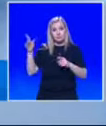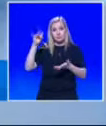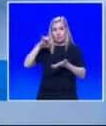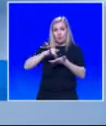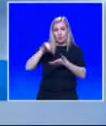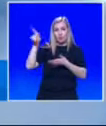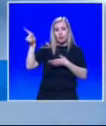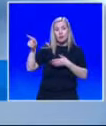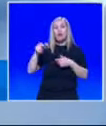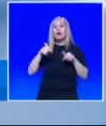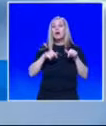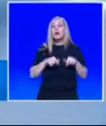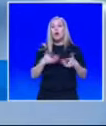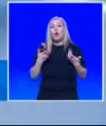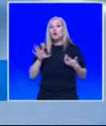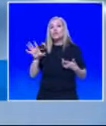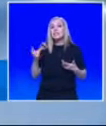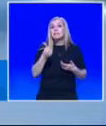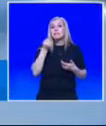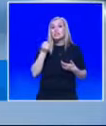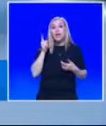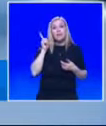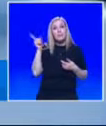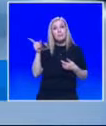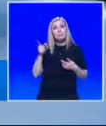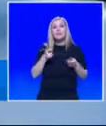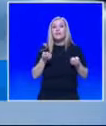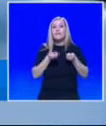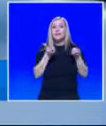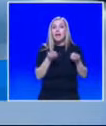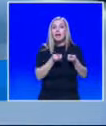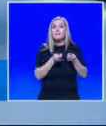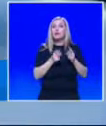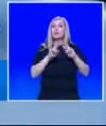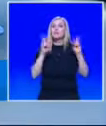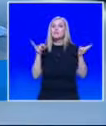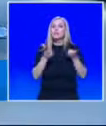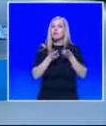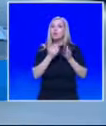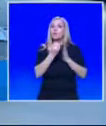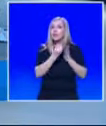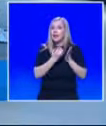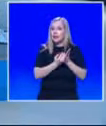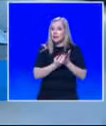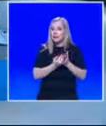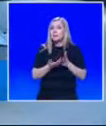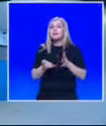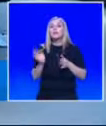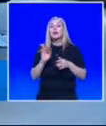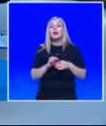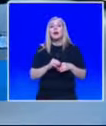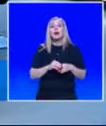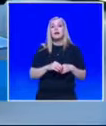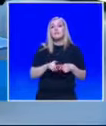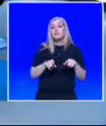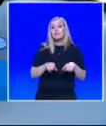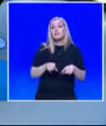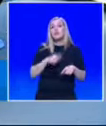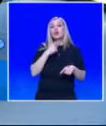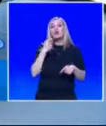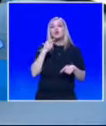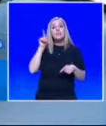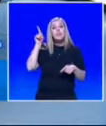И от това, кой ще спечели там, също ще влияе върху световния ред. Ще има избори в Русия за президент.